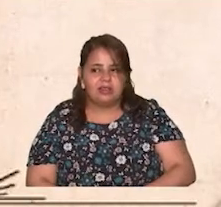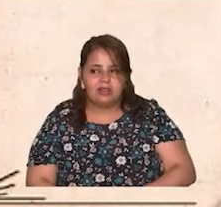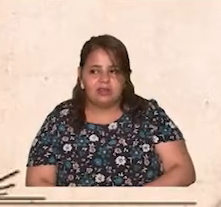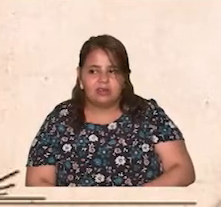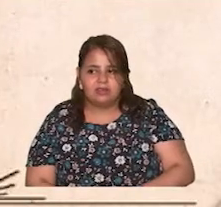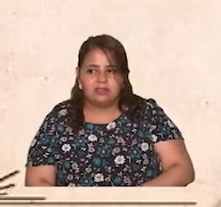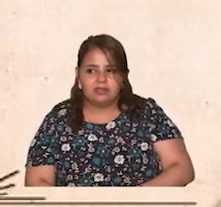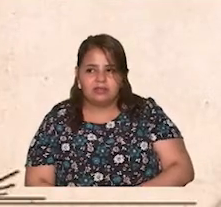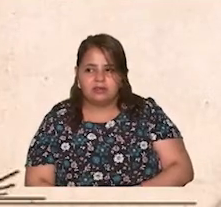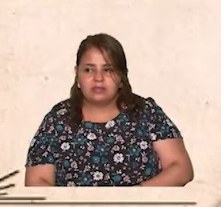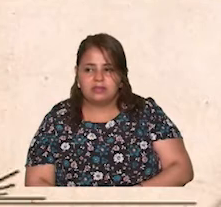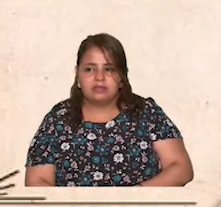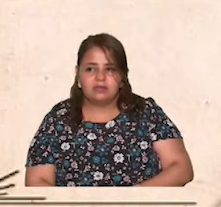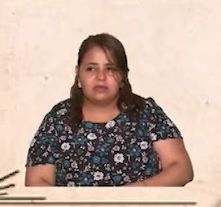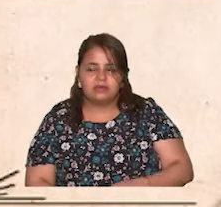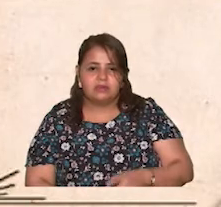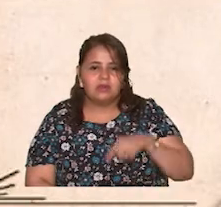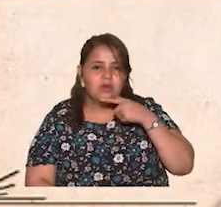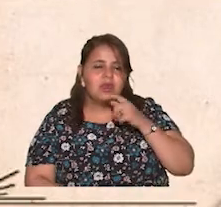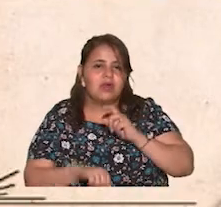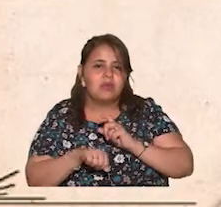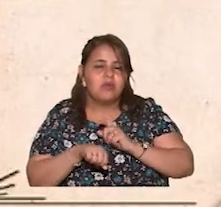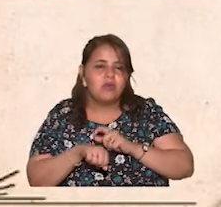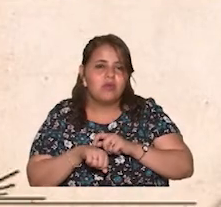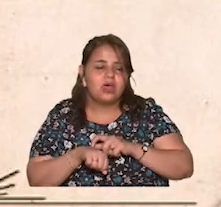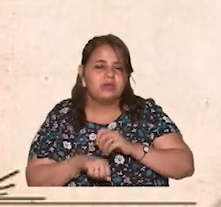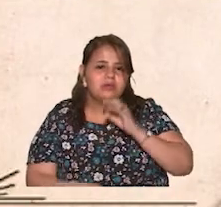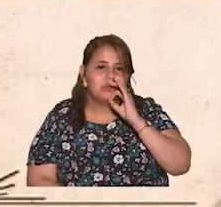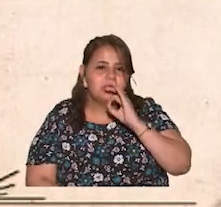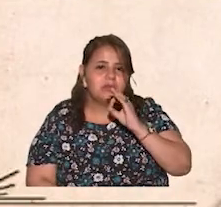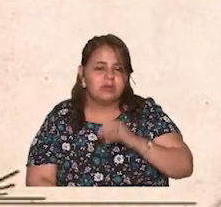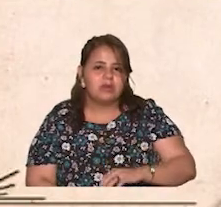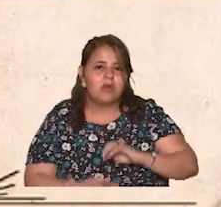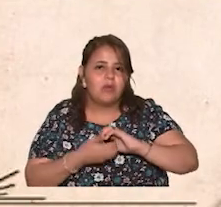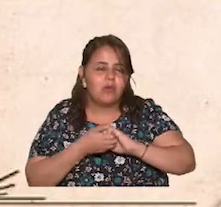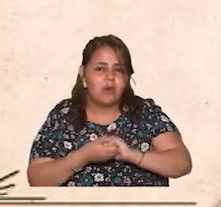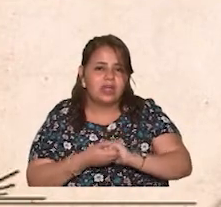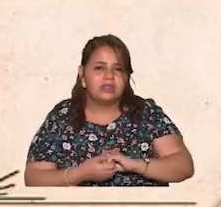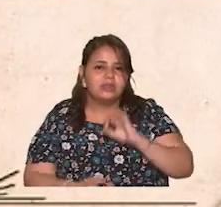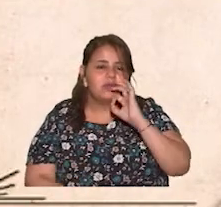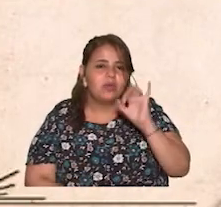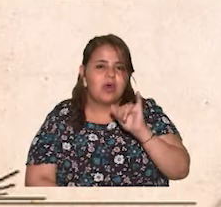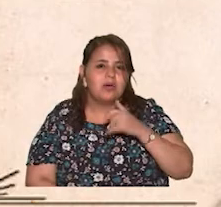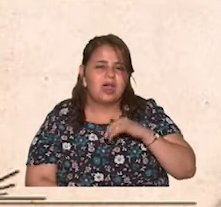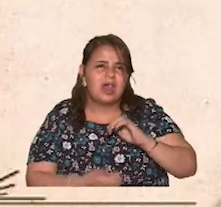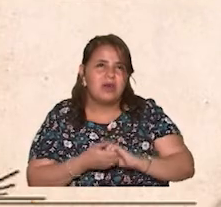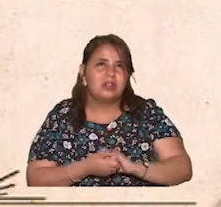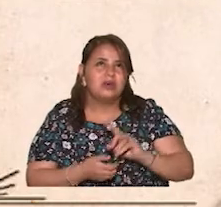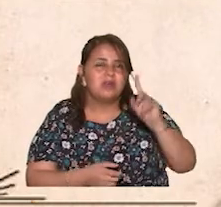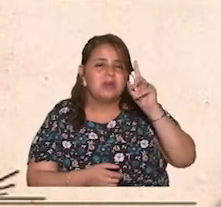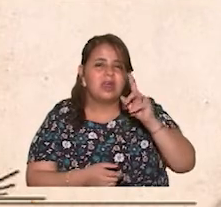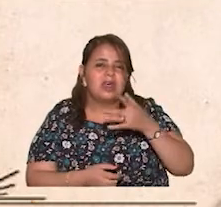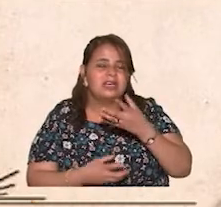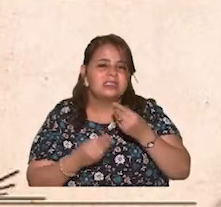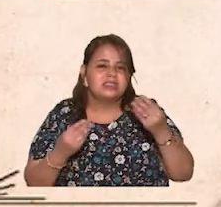الجديه؟ برضه الالتزام في المواعيد، في الوعود، يعني بمعنى الوعد. اوعد ربنا 100 مره وكان ما